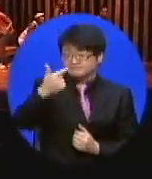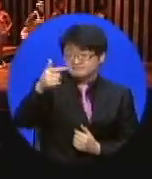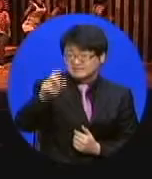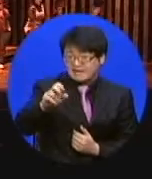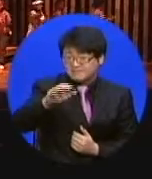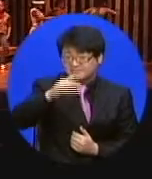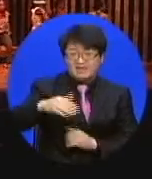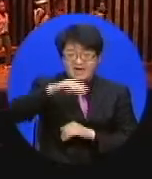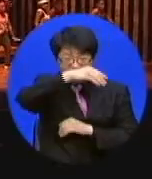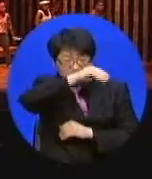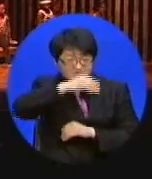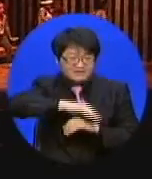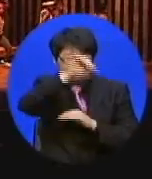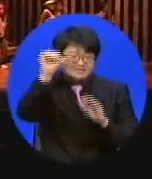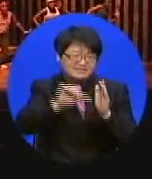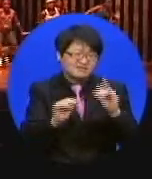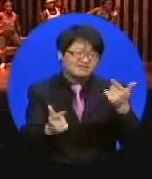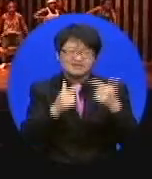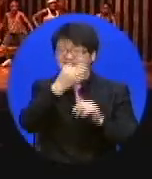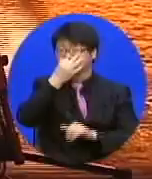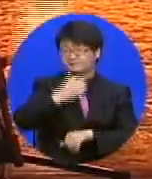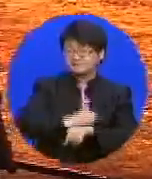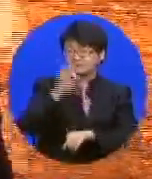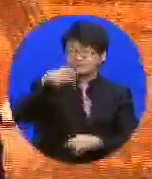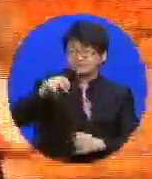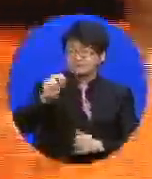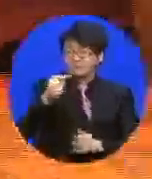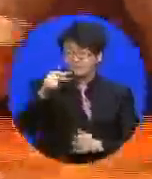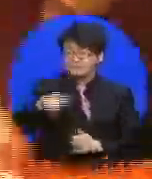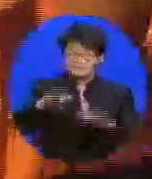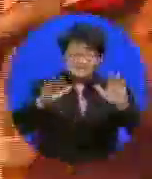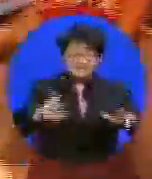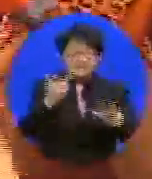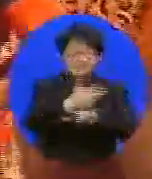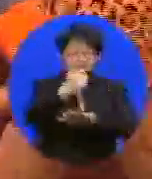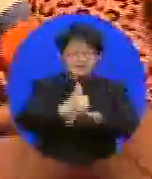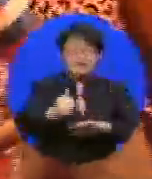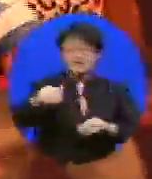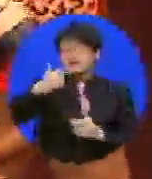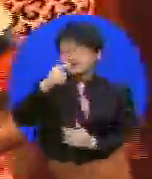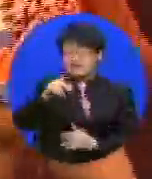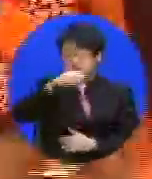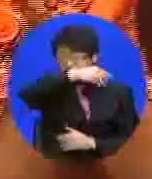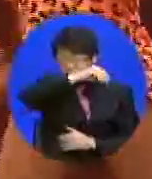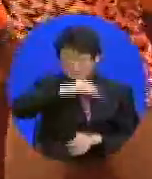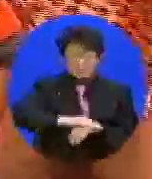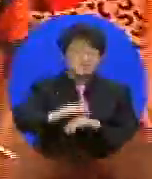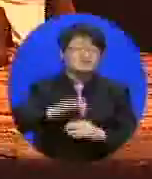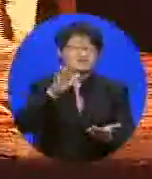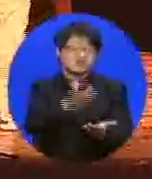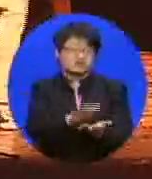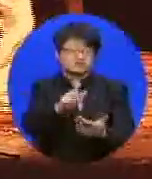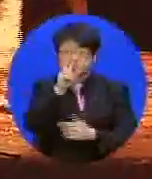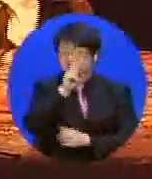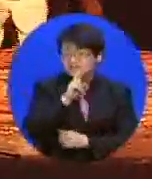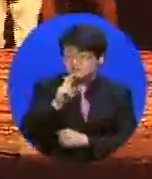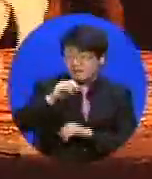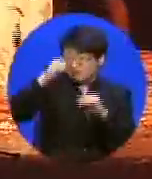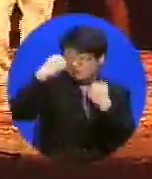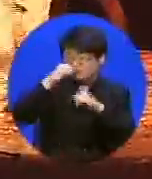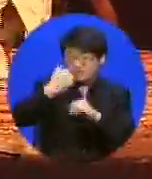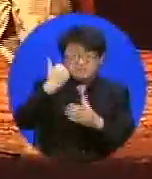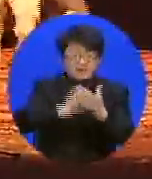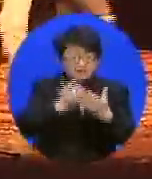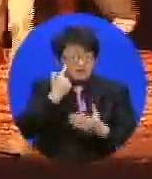남아프리카인들의 인생과 굴곡이 담겨있는 뮤지컬 우모자. 이번 주말엔 남아공 역사를 관통하는 열정적인 음악과 춤의